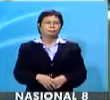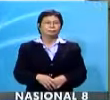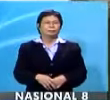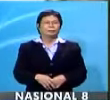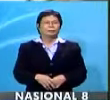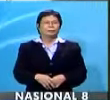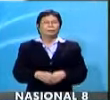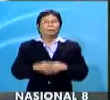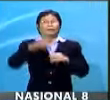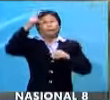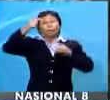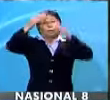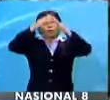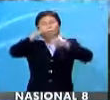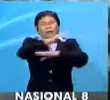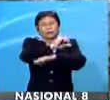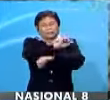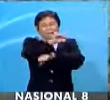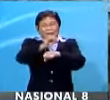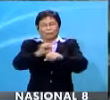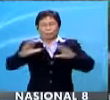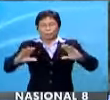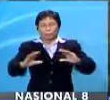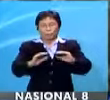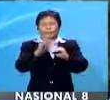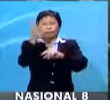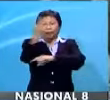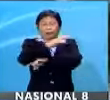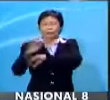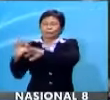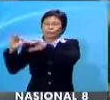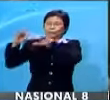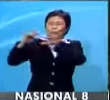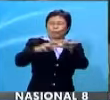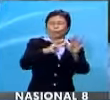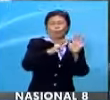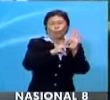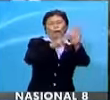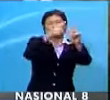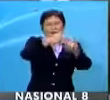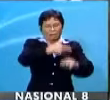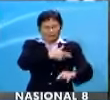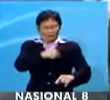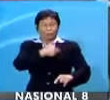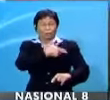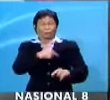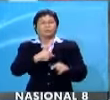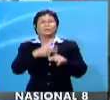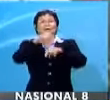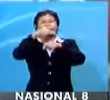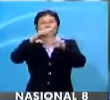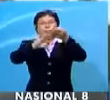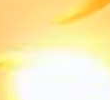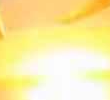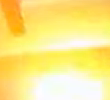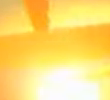selain Tun rumah Malaysia dan Singapura persidangan EMP hari itu dihadiri delegasi dari Indonesia Brunei dan